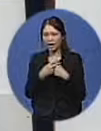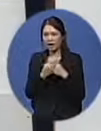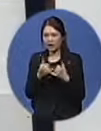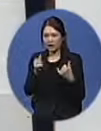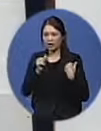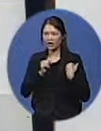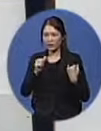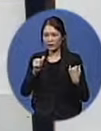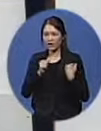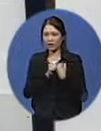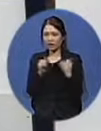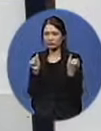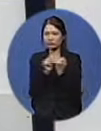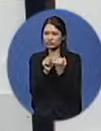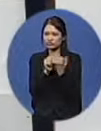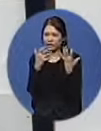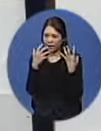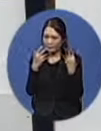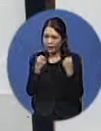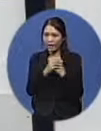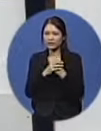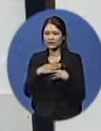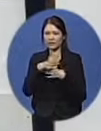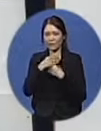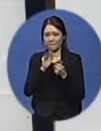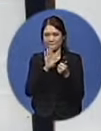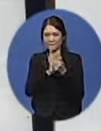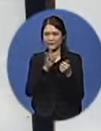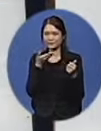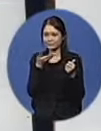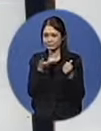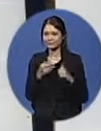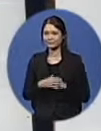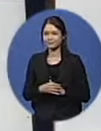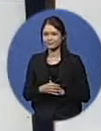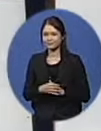부부가 도움을 많이 받고 있다는데요.